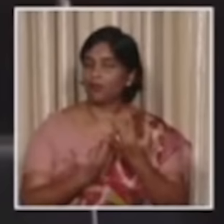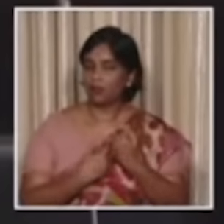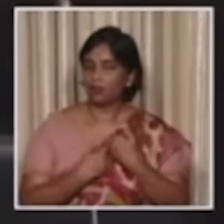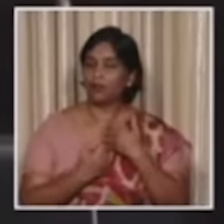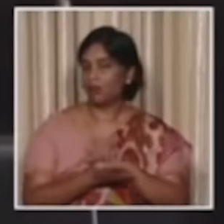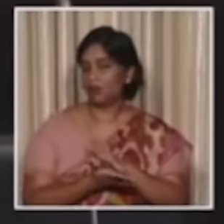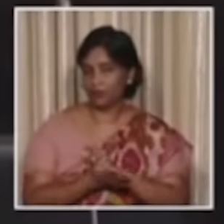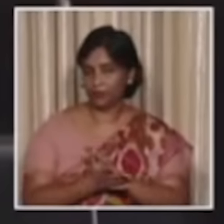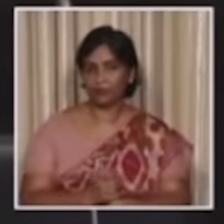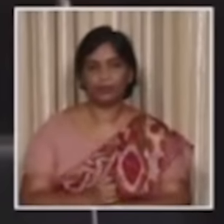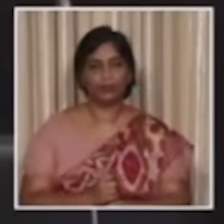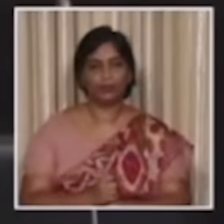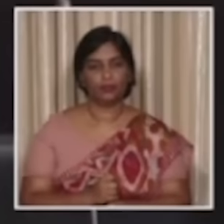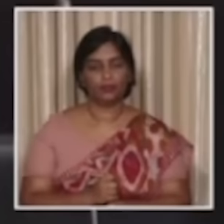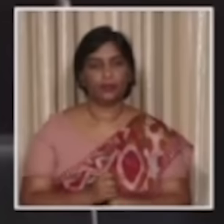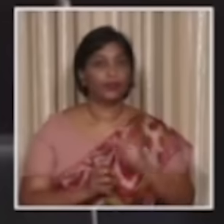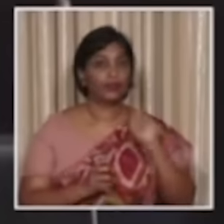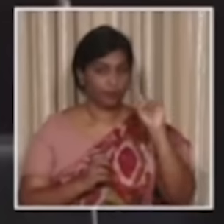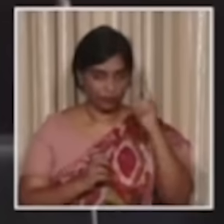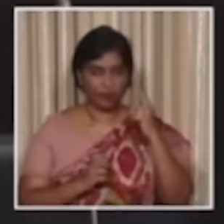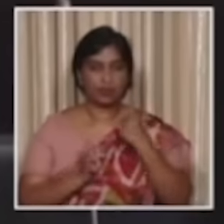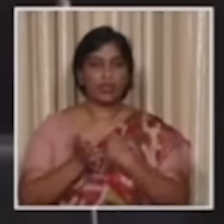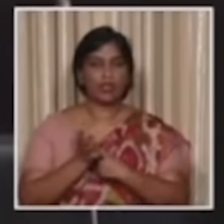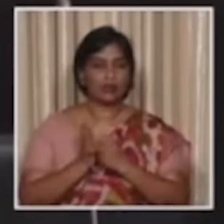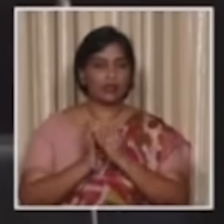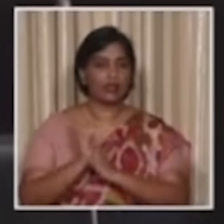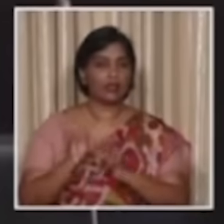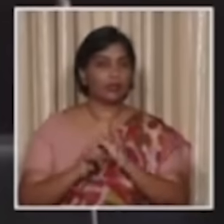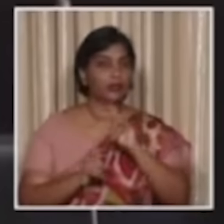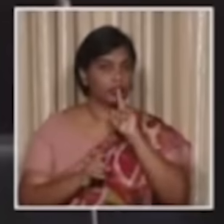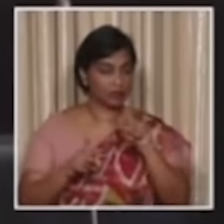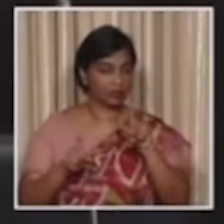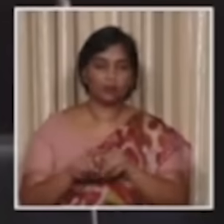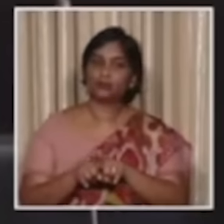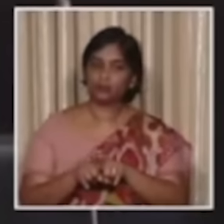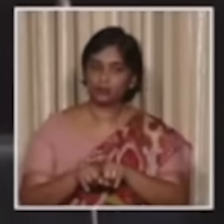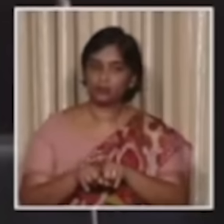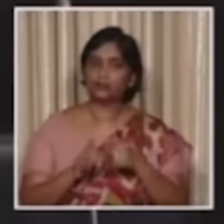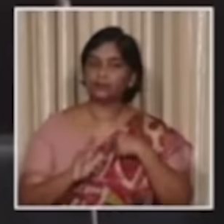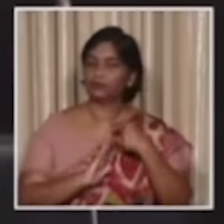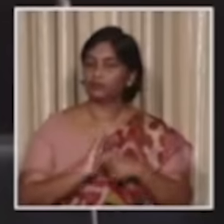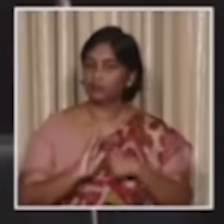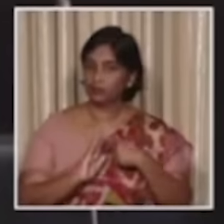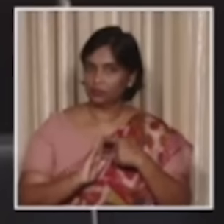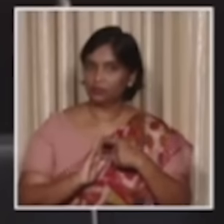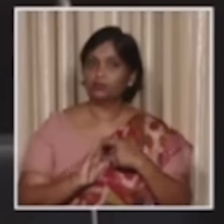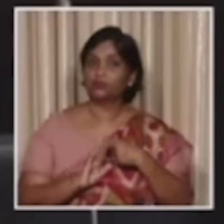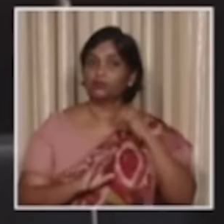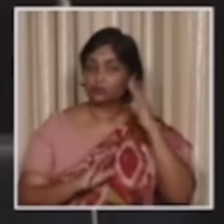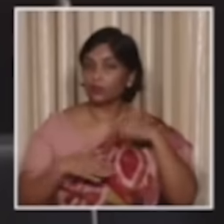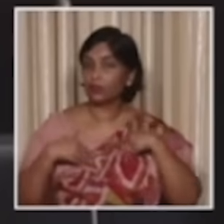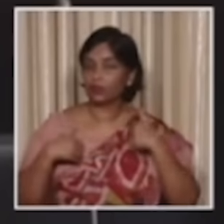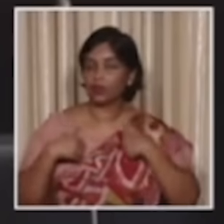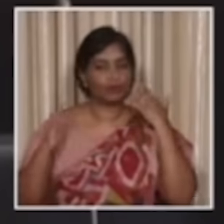මම සතුටු වෙනවා. ප්‍රථමයෙන්ම රමේෂ් පත්‍රින් අමාත්‍යතුමන් කියපු පරිදි අපේ රට විශේෂයෙන්ම